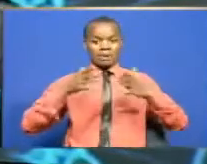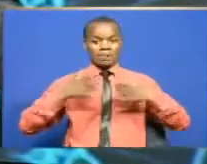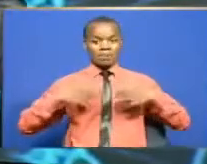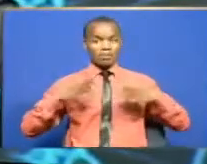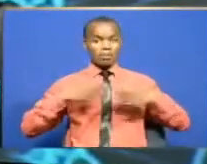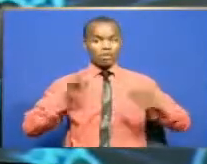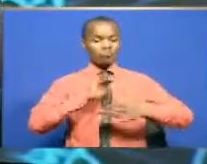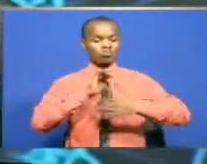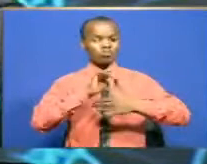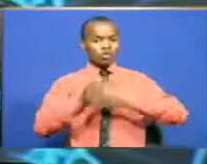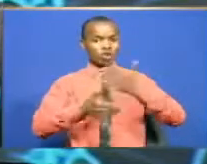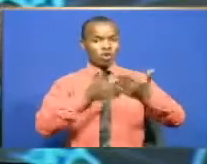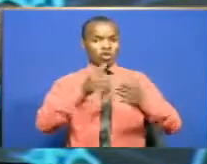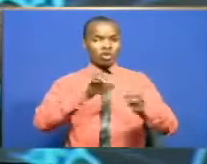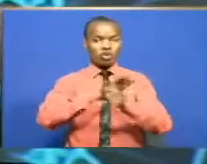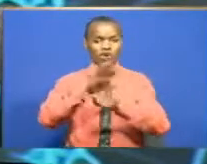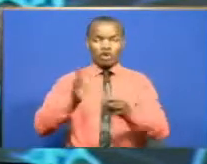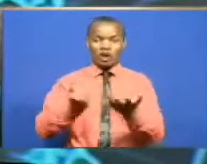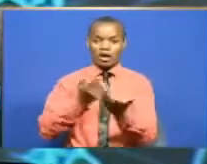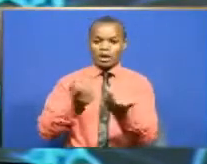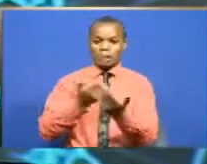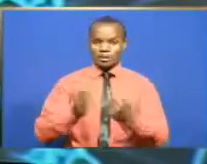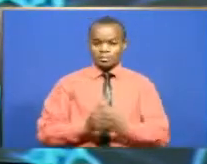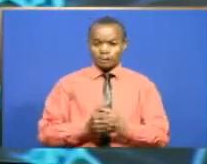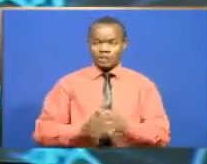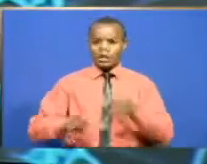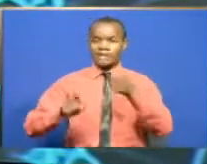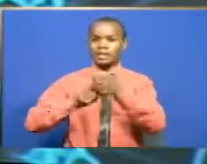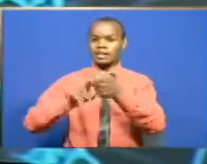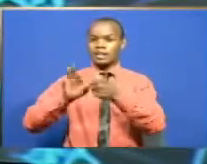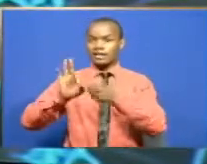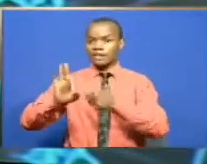maambukizi hapa nchini hadi sasa ni